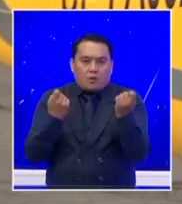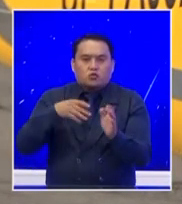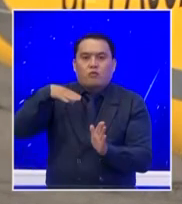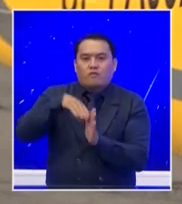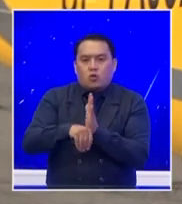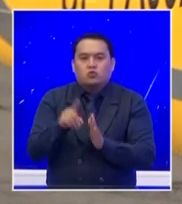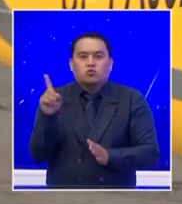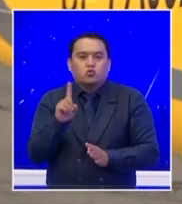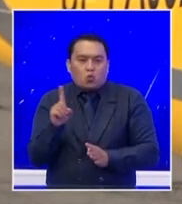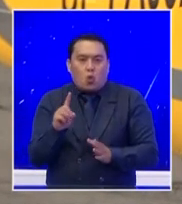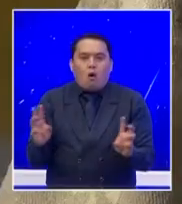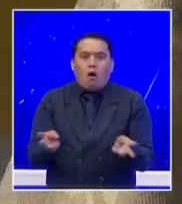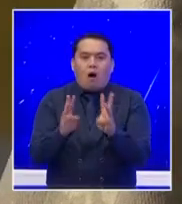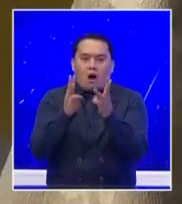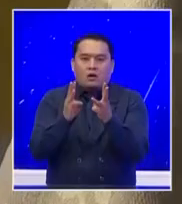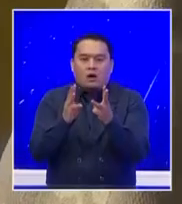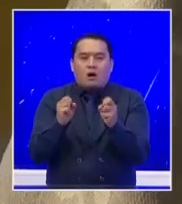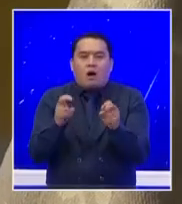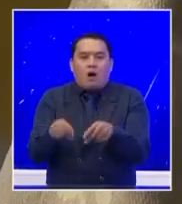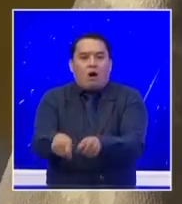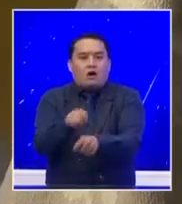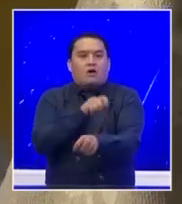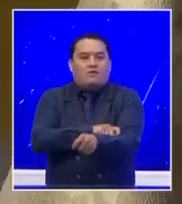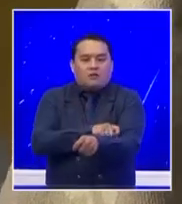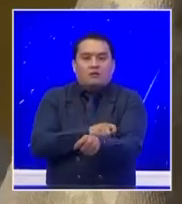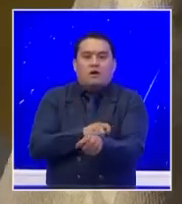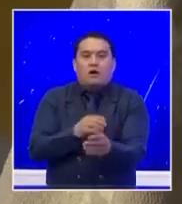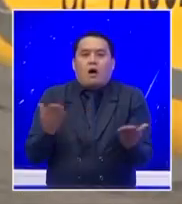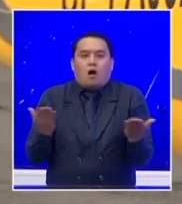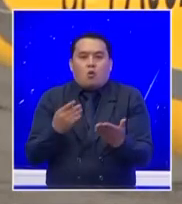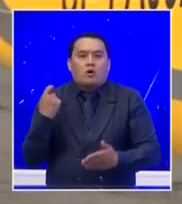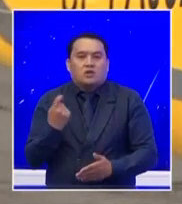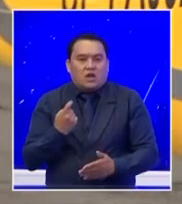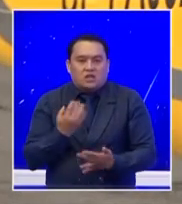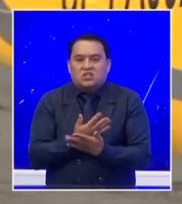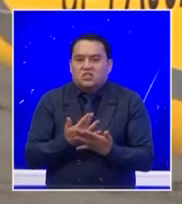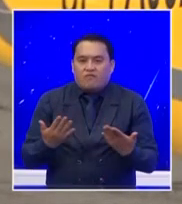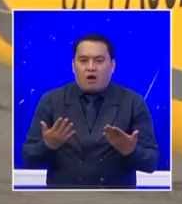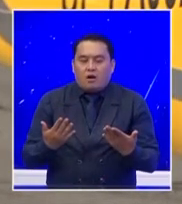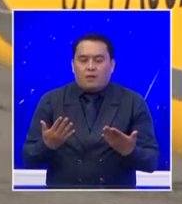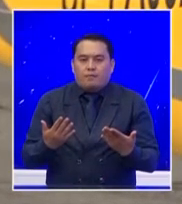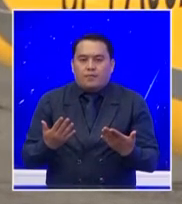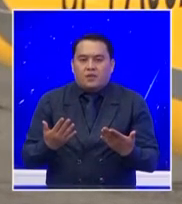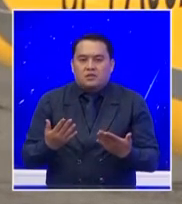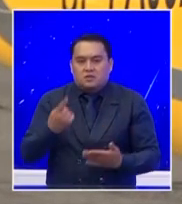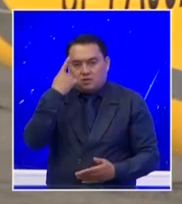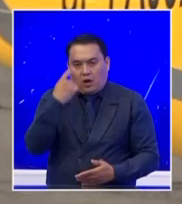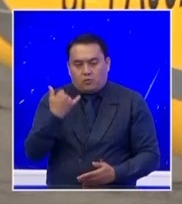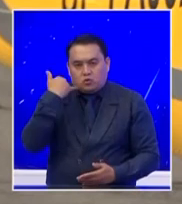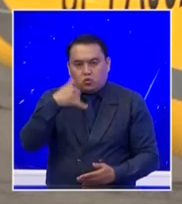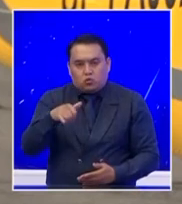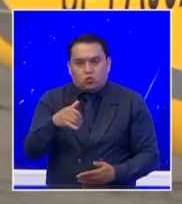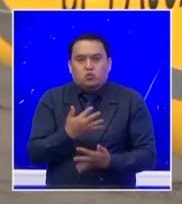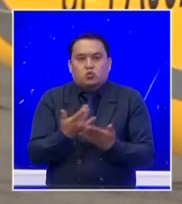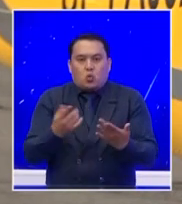что горит, какой квартал, какое лесничество. И в тот же момент сообщаем, сколько